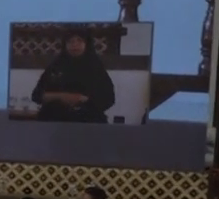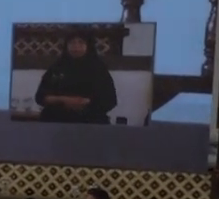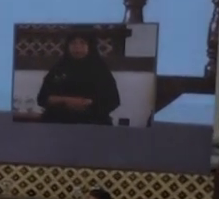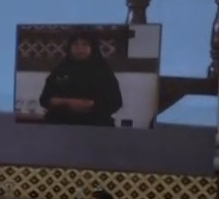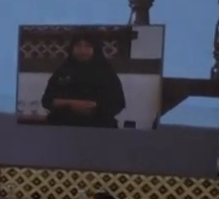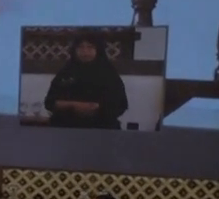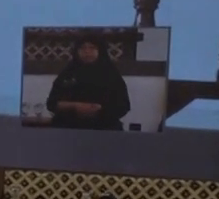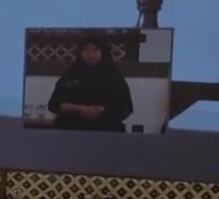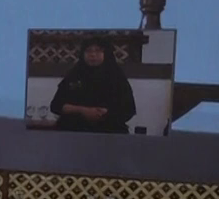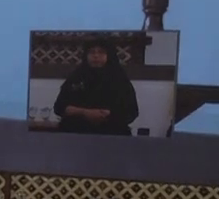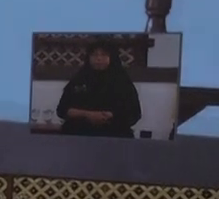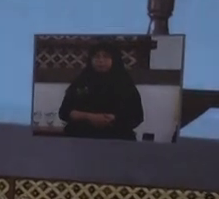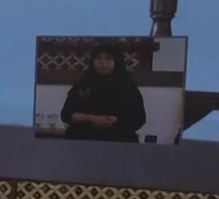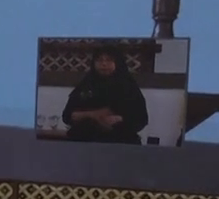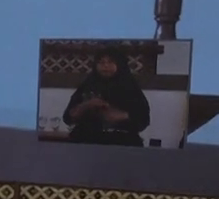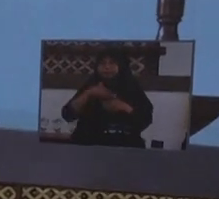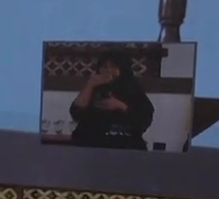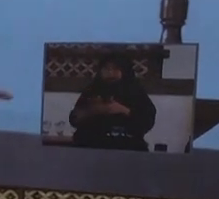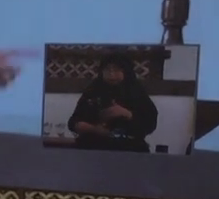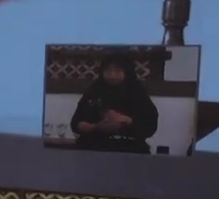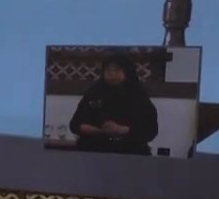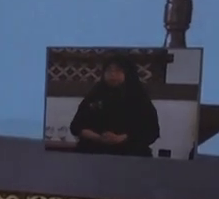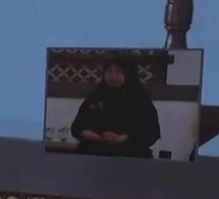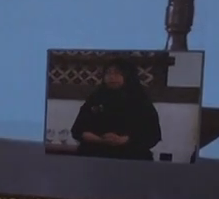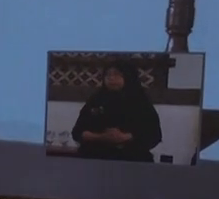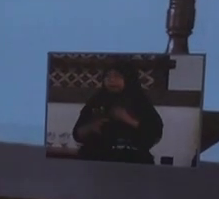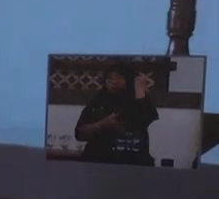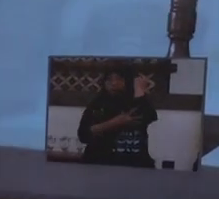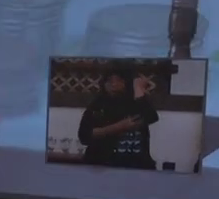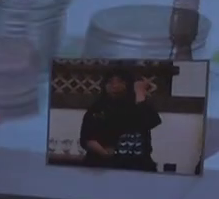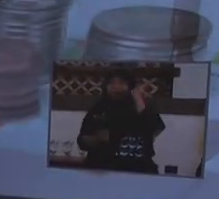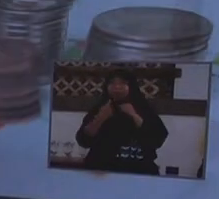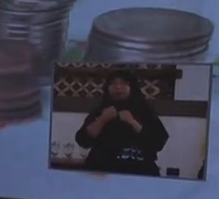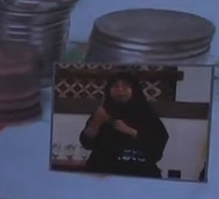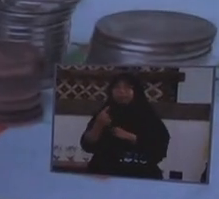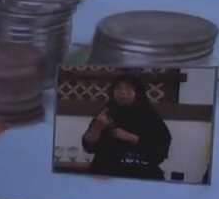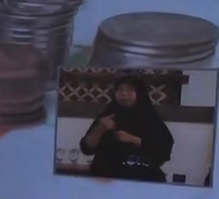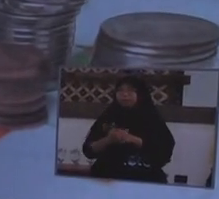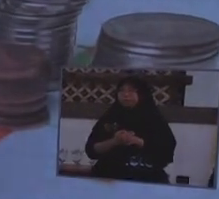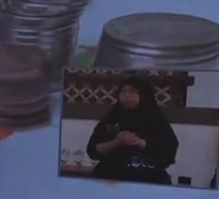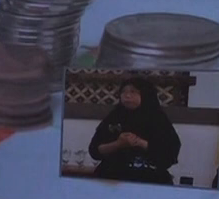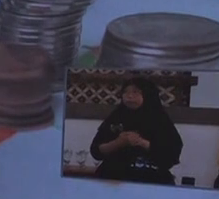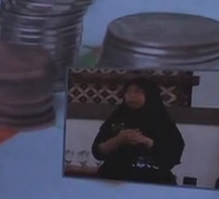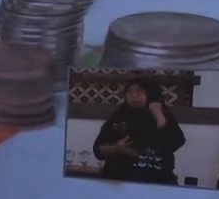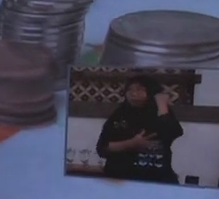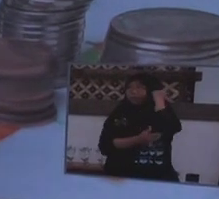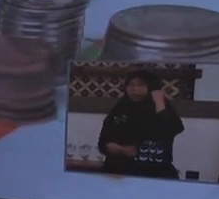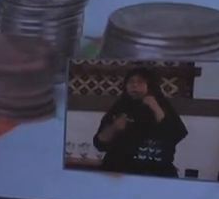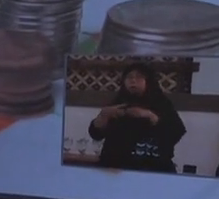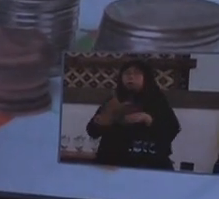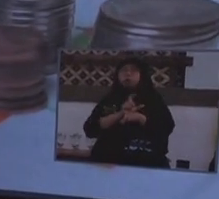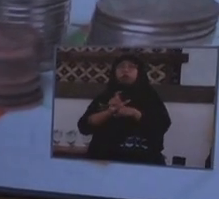apa Lanjut balik keje kemiskinan kita mesti didorong Apakah kemiskinannya hanya cukup